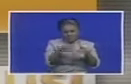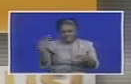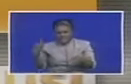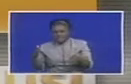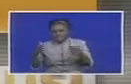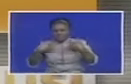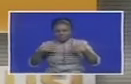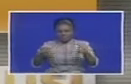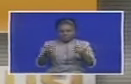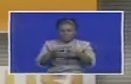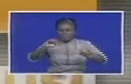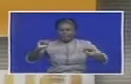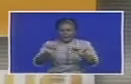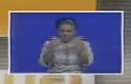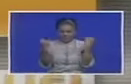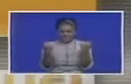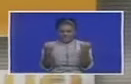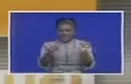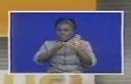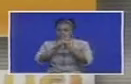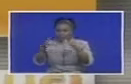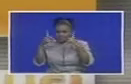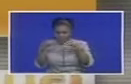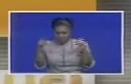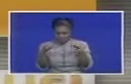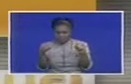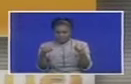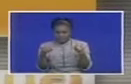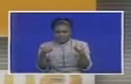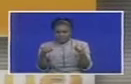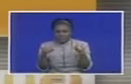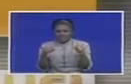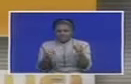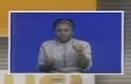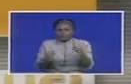mambo na hata matukio. Mfano katika sentensi: mkasa wa